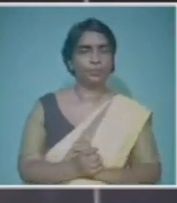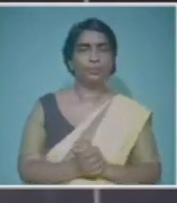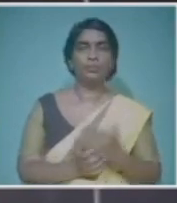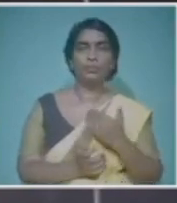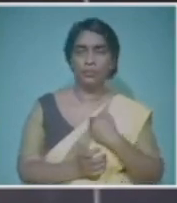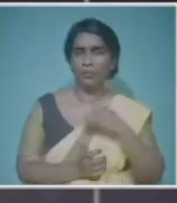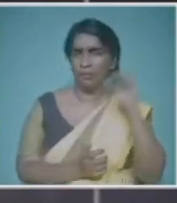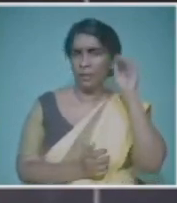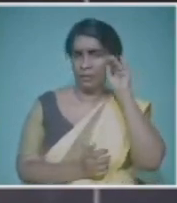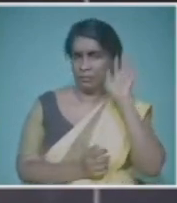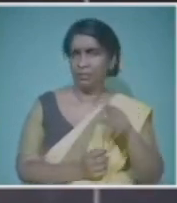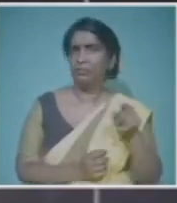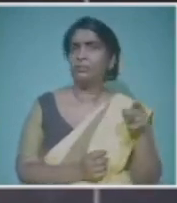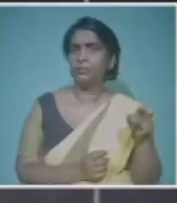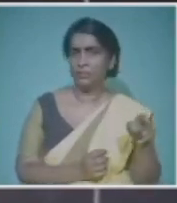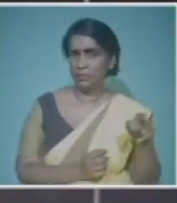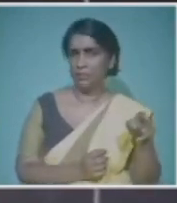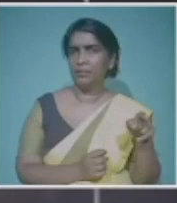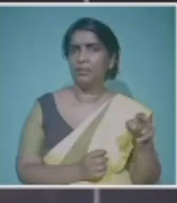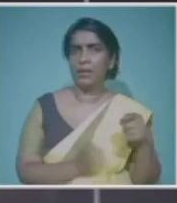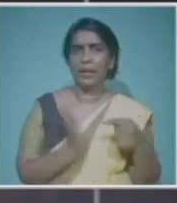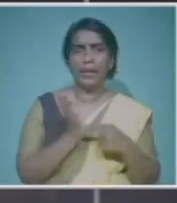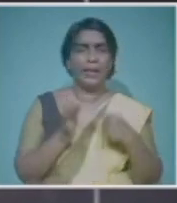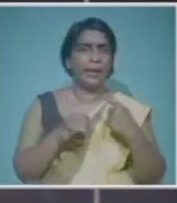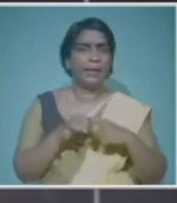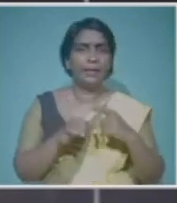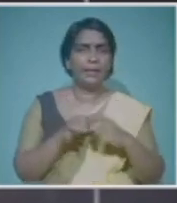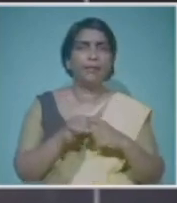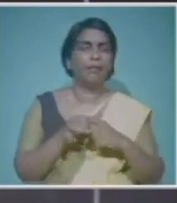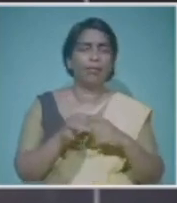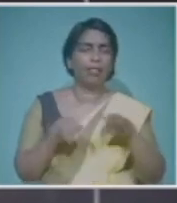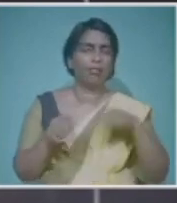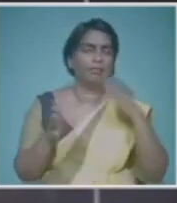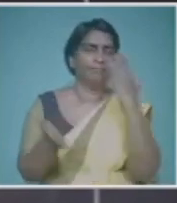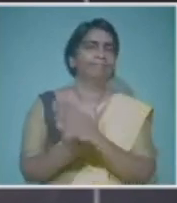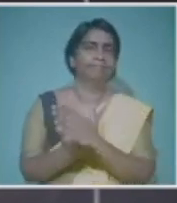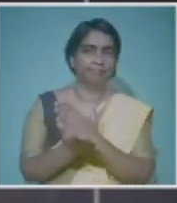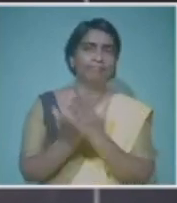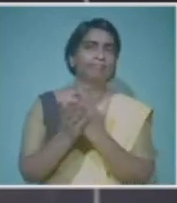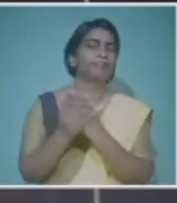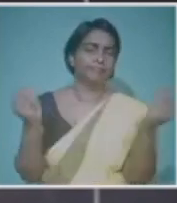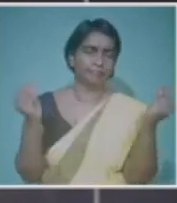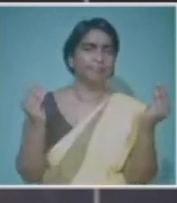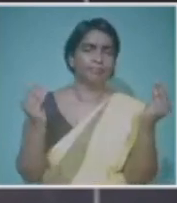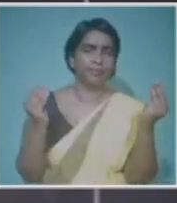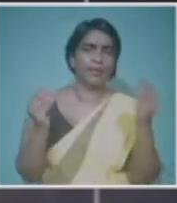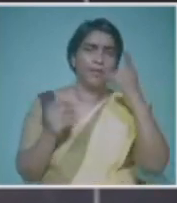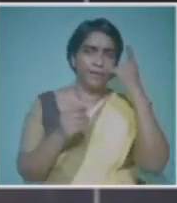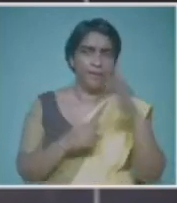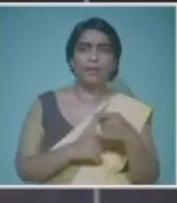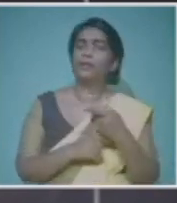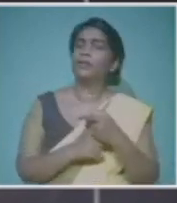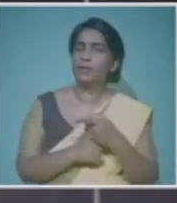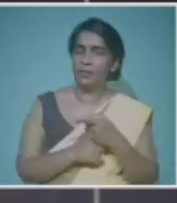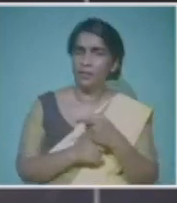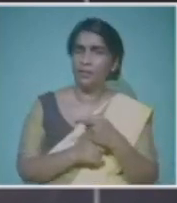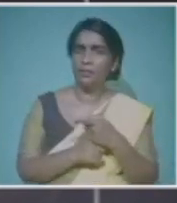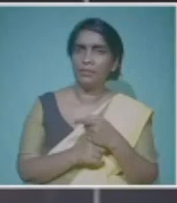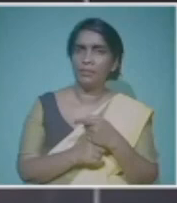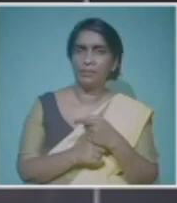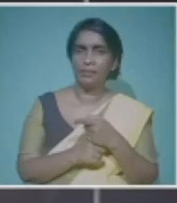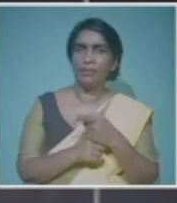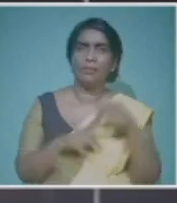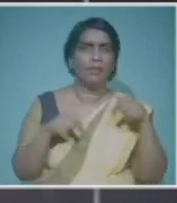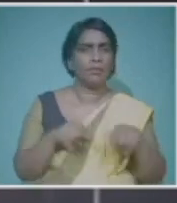අපිට ආරංචි වෙනවා මේ ටෙන්ඩර් එක දැනට කැන්සල් කරලා තියෙනවා කියලා. කැන්සල් කරලා තියෙන නිසා ඒක